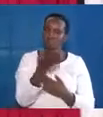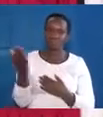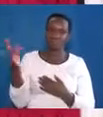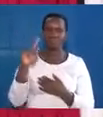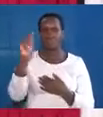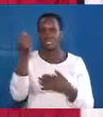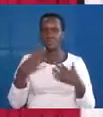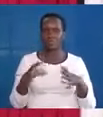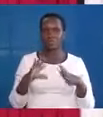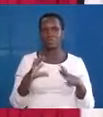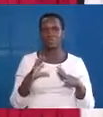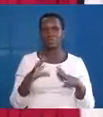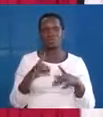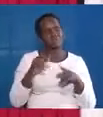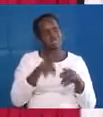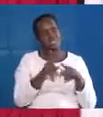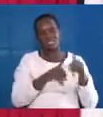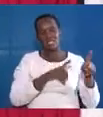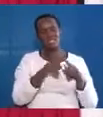safari hii tulianza mbali.